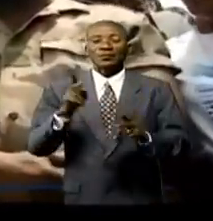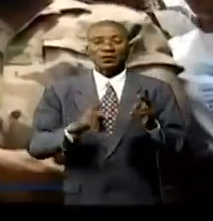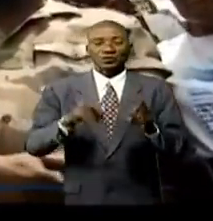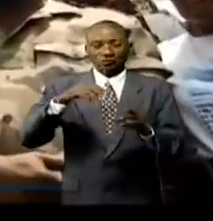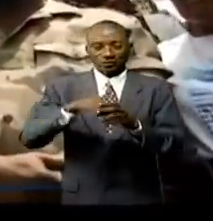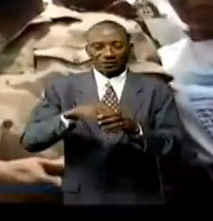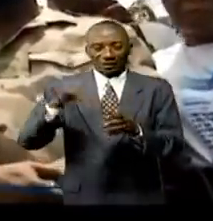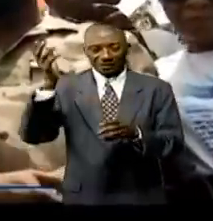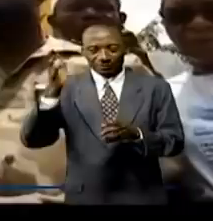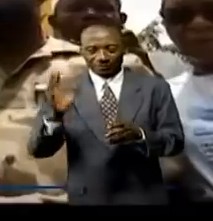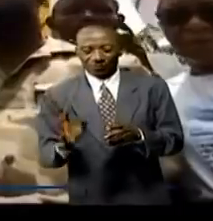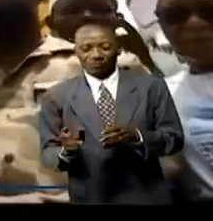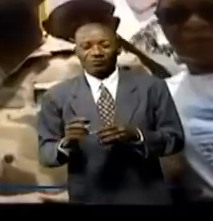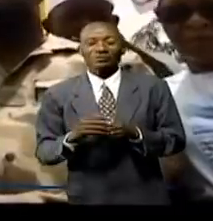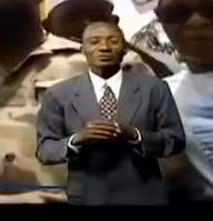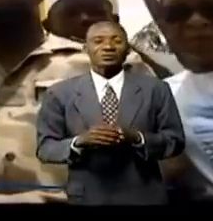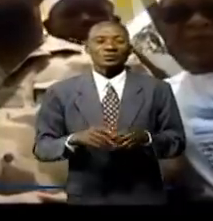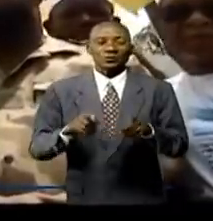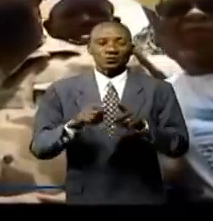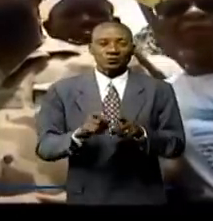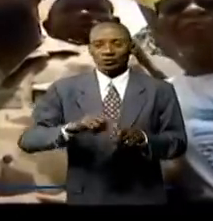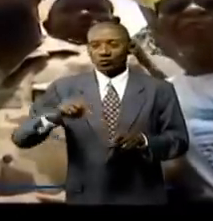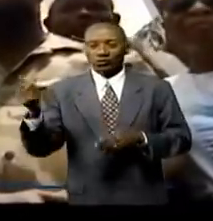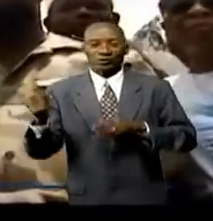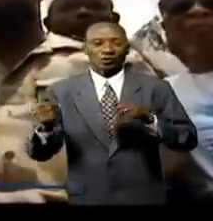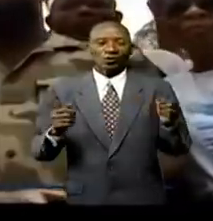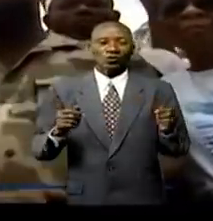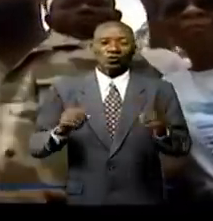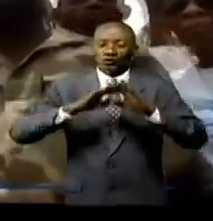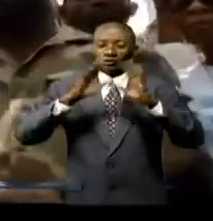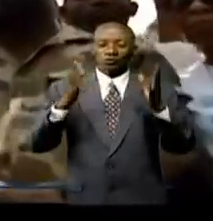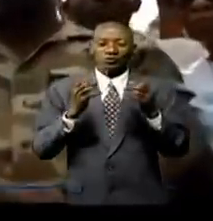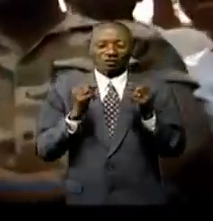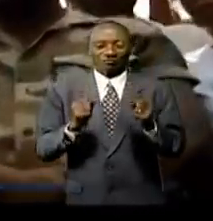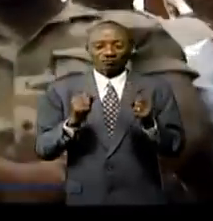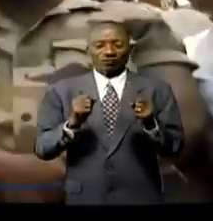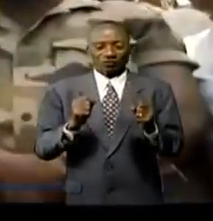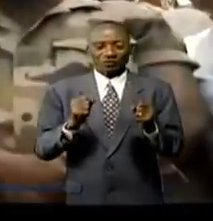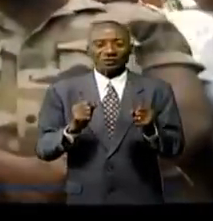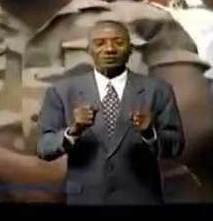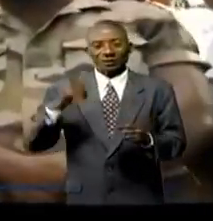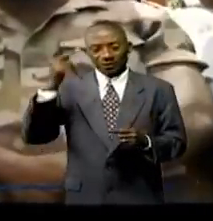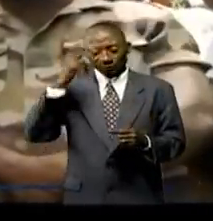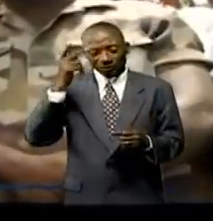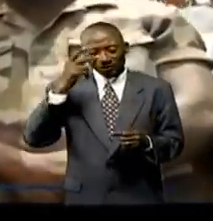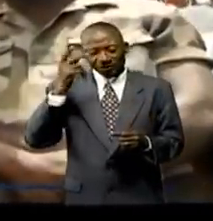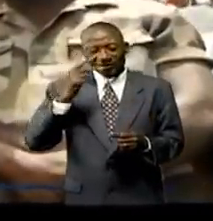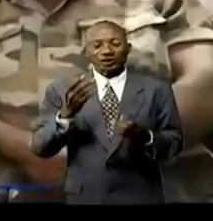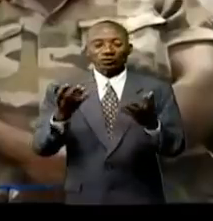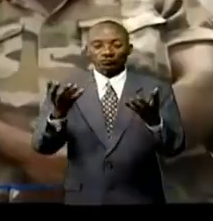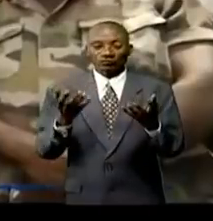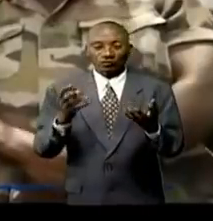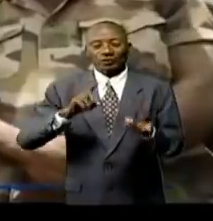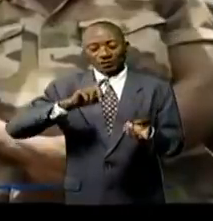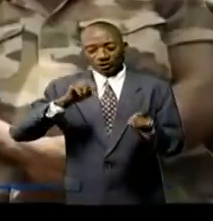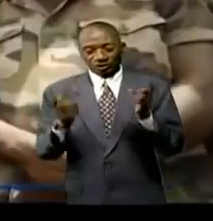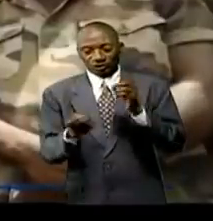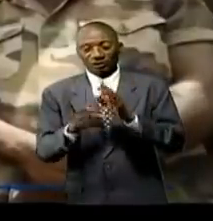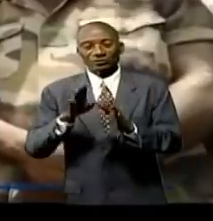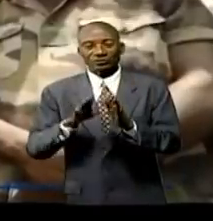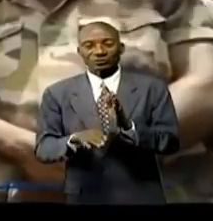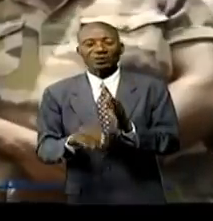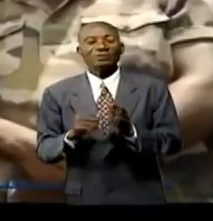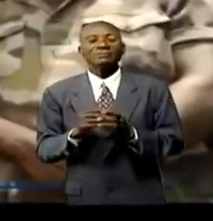central ainsi que toutes les forces sociales et politiques acquises au changement et à la